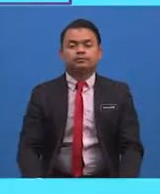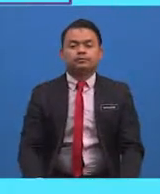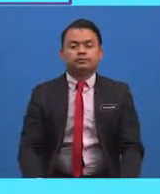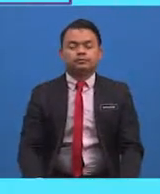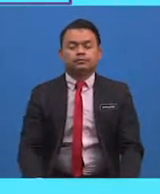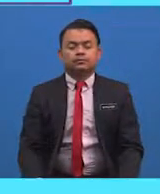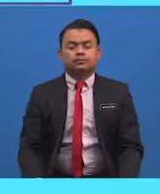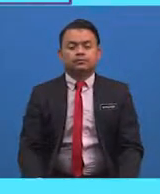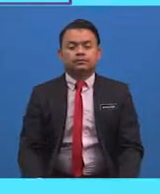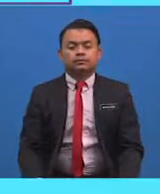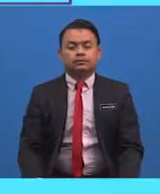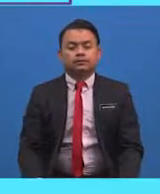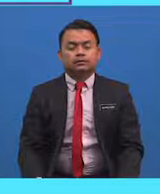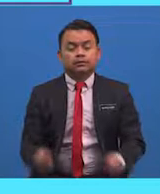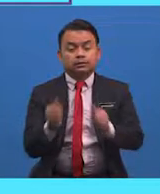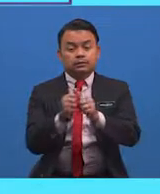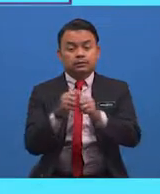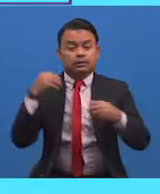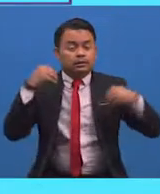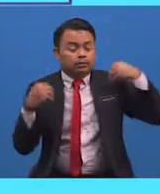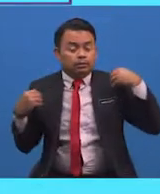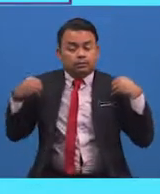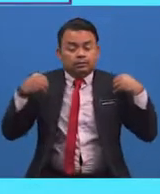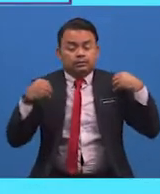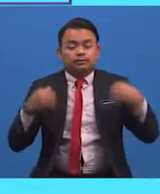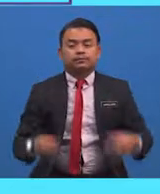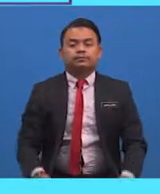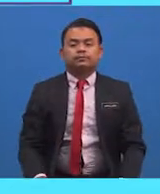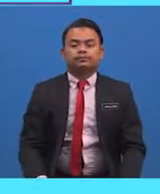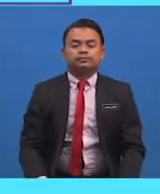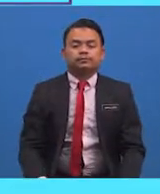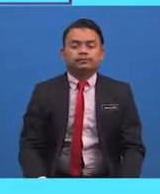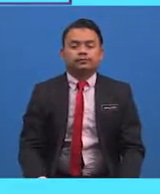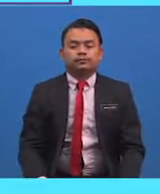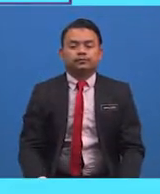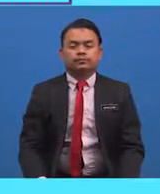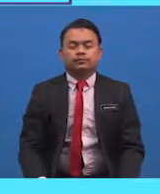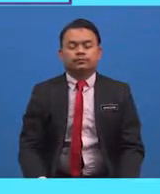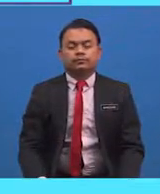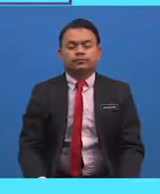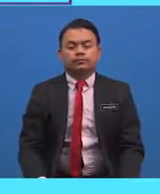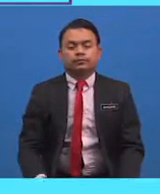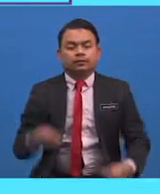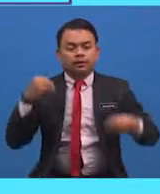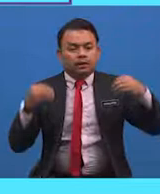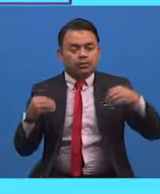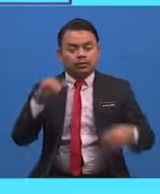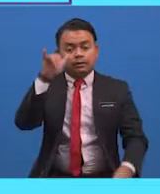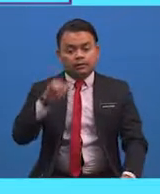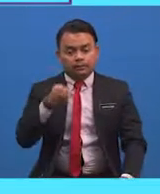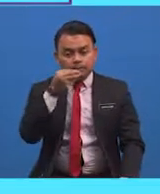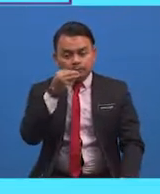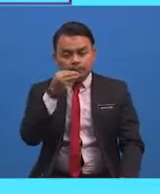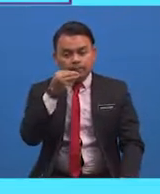meragut rumput juga menjadi penyumbang terhadap pengurangan gas oksigen. Kekurangan